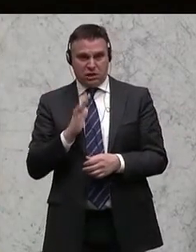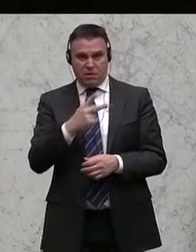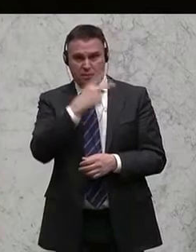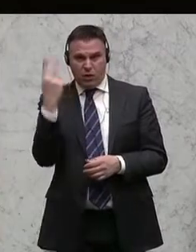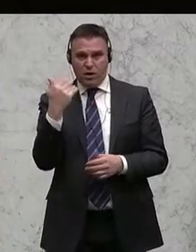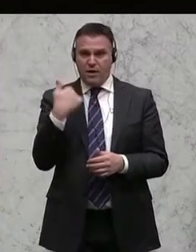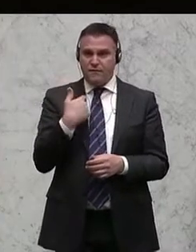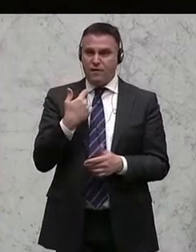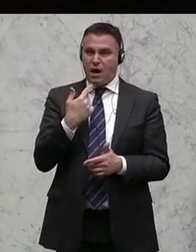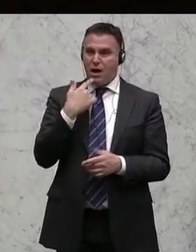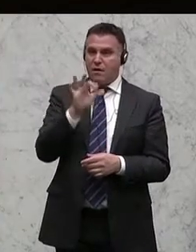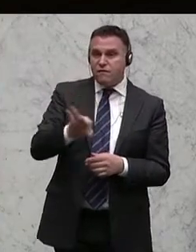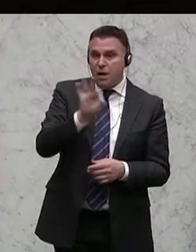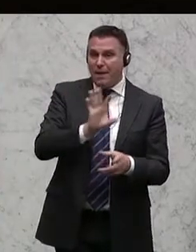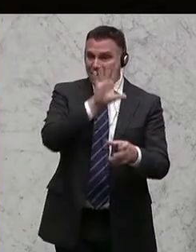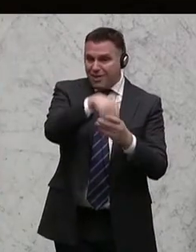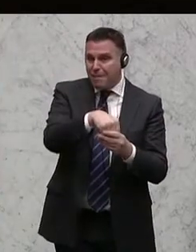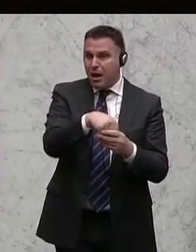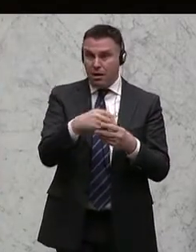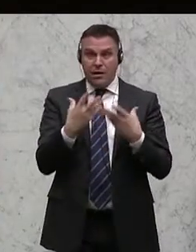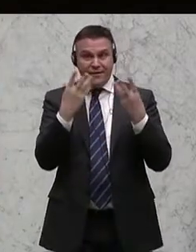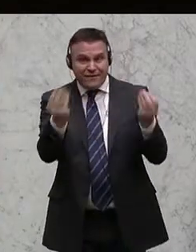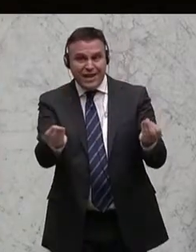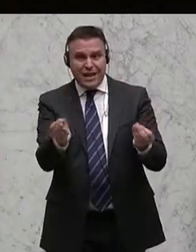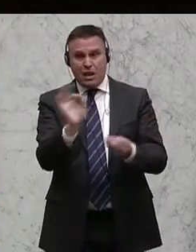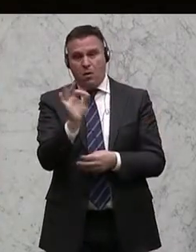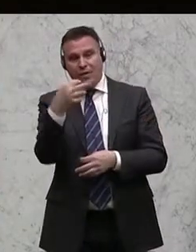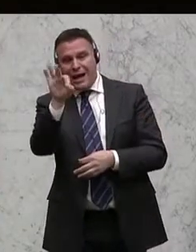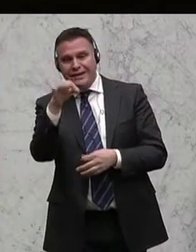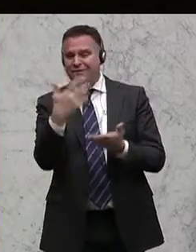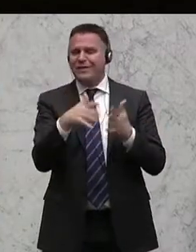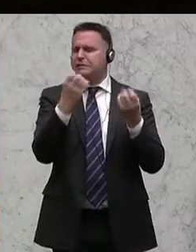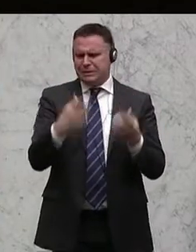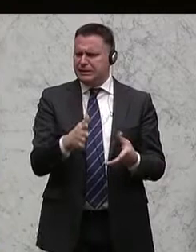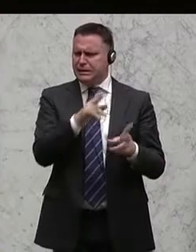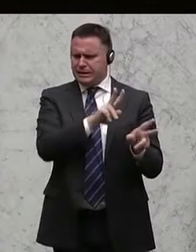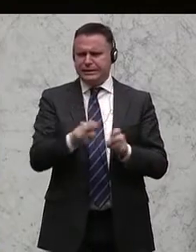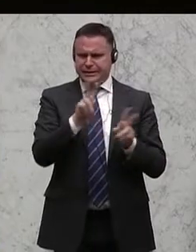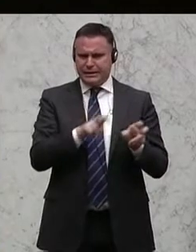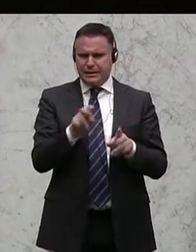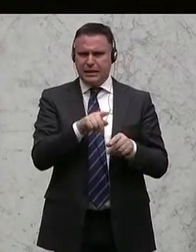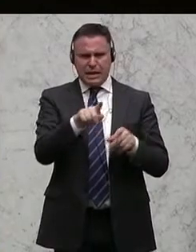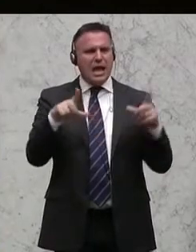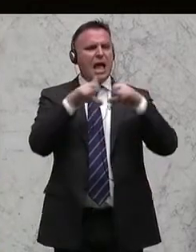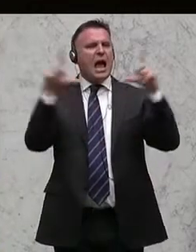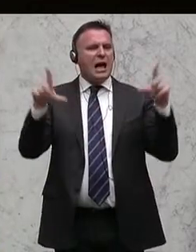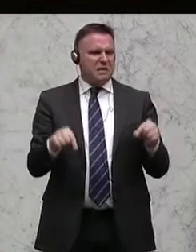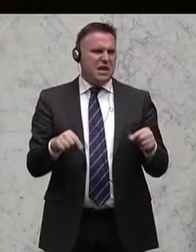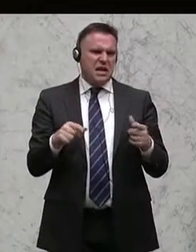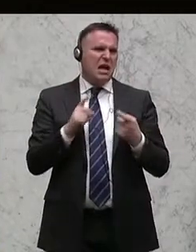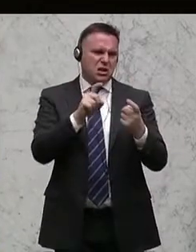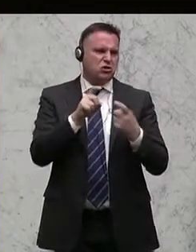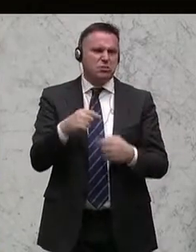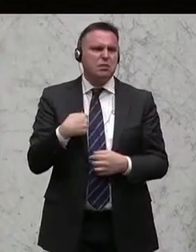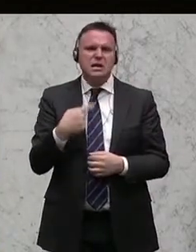ob da Kriminelle dabei waren, ob es viele Kriminelle waren, Einzelne, was passiert ist und dergleichen. Über diesen Artikel kann man streiten, gefällt mir